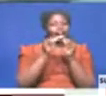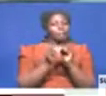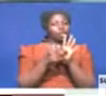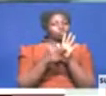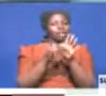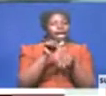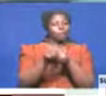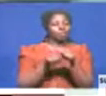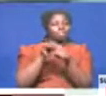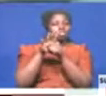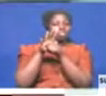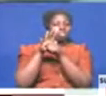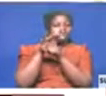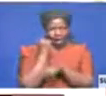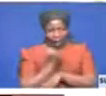kikazi dhidi ya watoto.